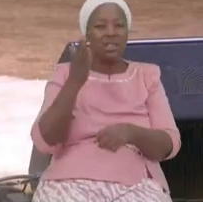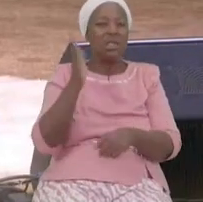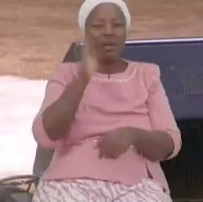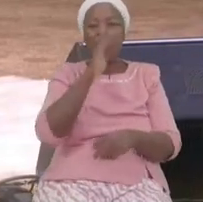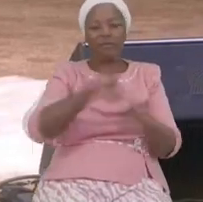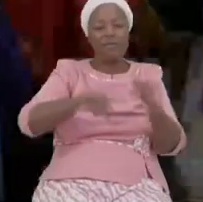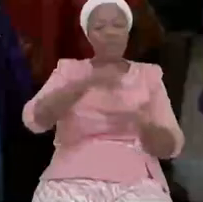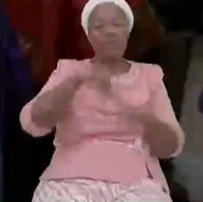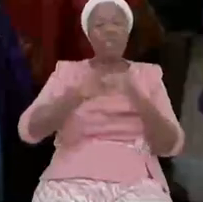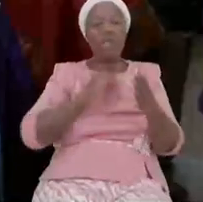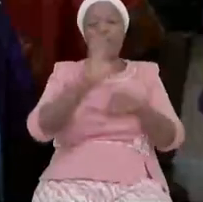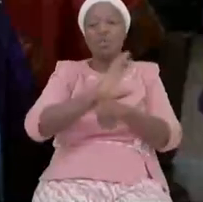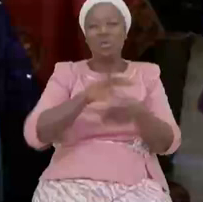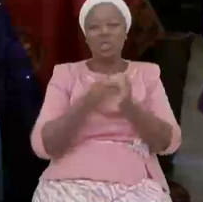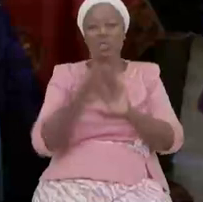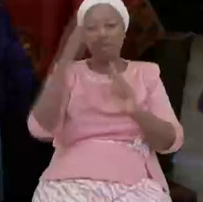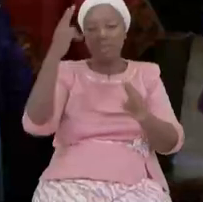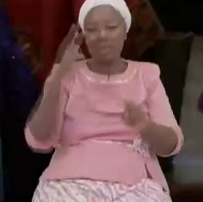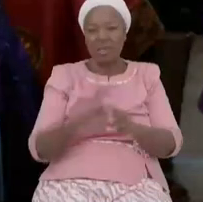Église.